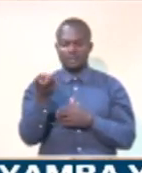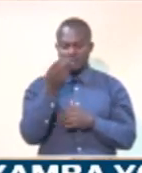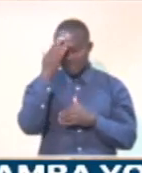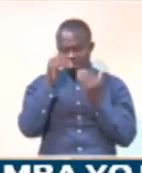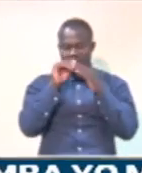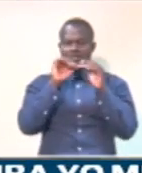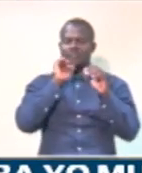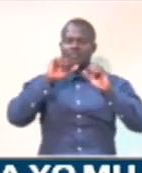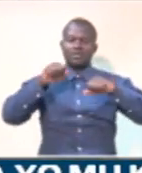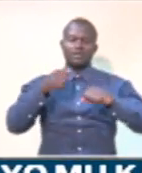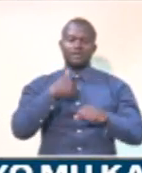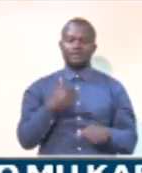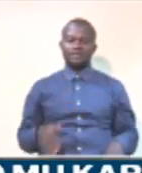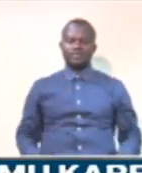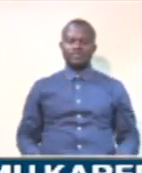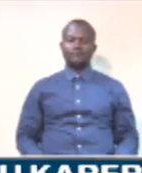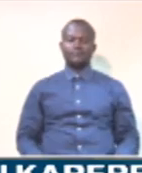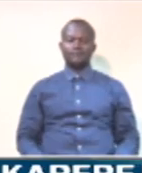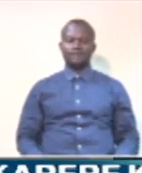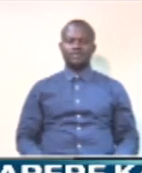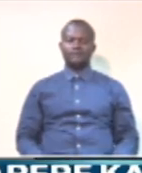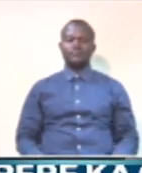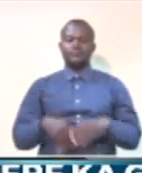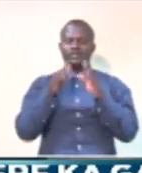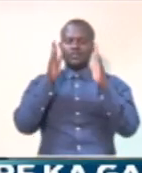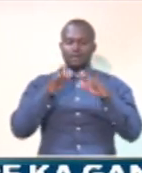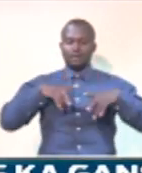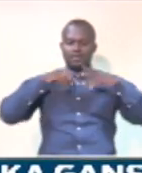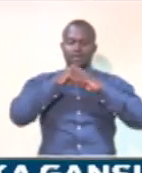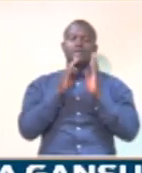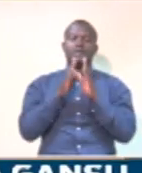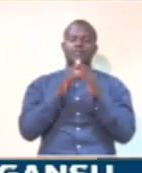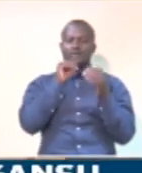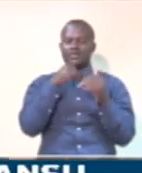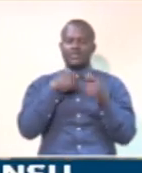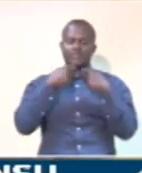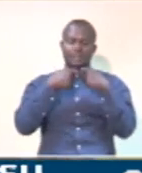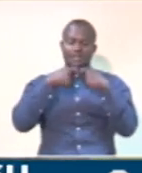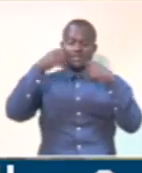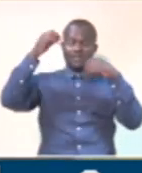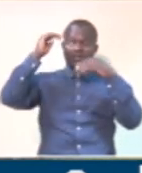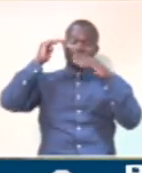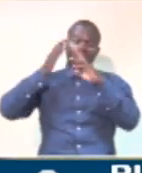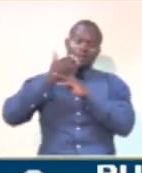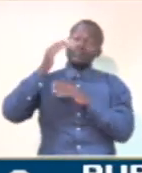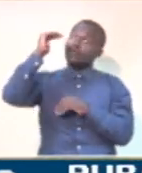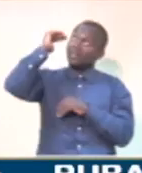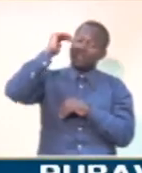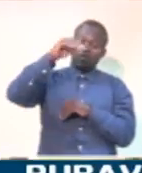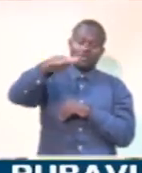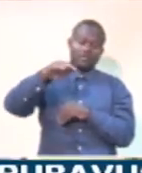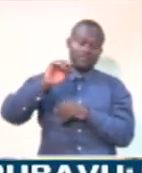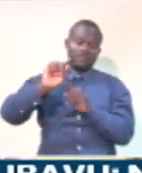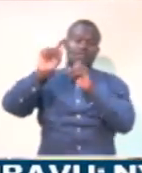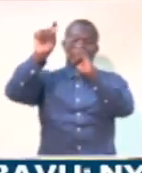nta moto bagiraga kuba uri umuntu utuye mu mujyi utagira amashanyarazi ahubwo anca hejuru